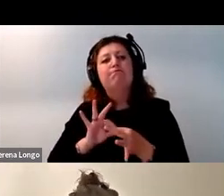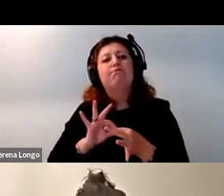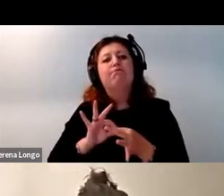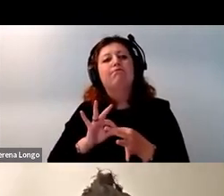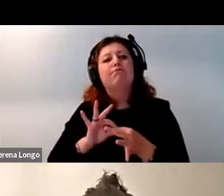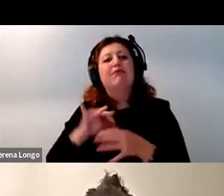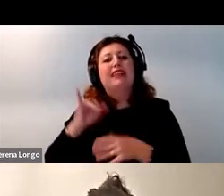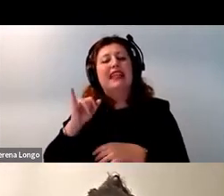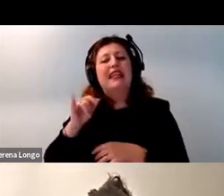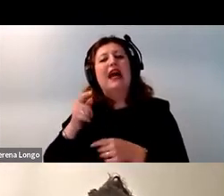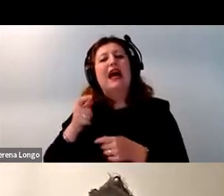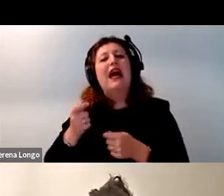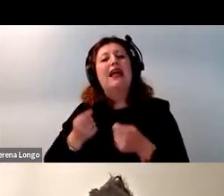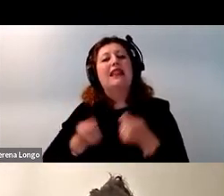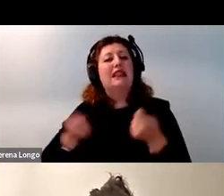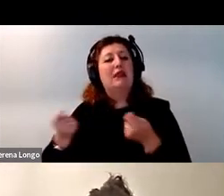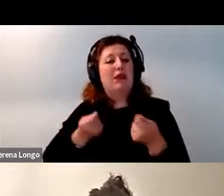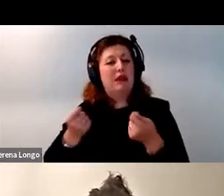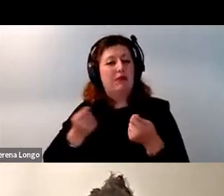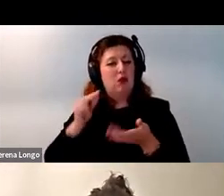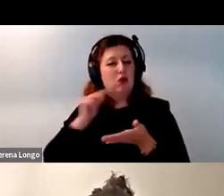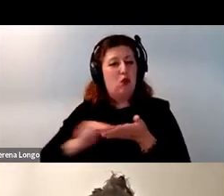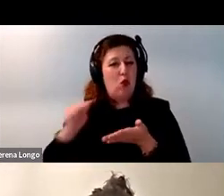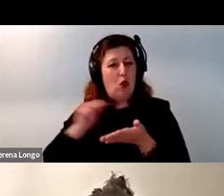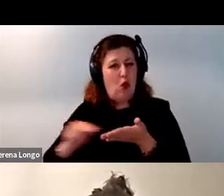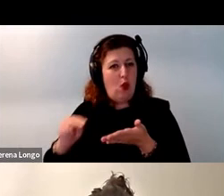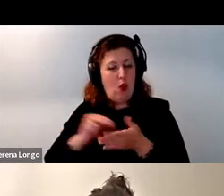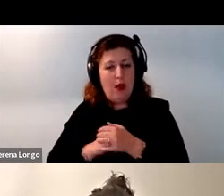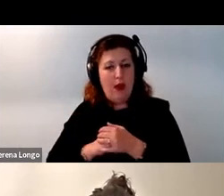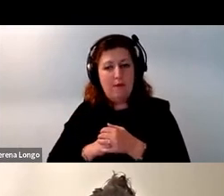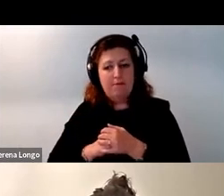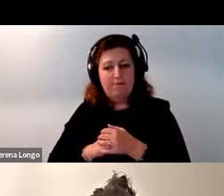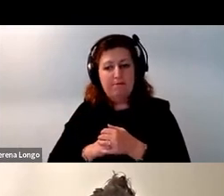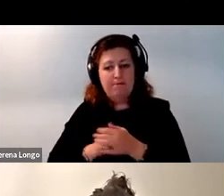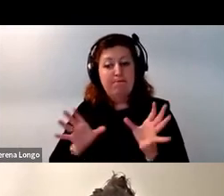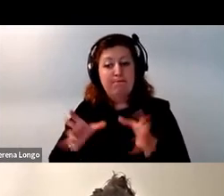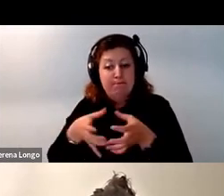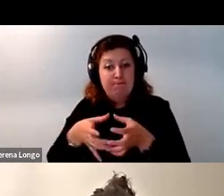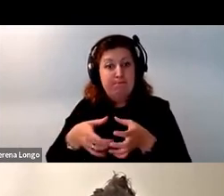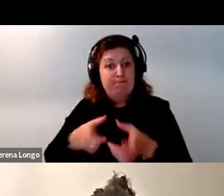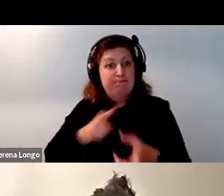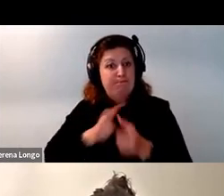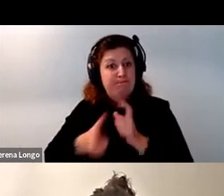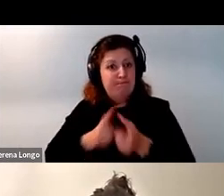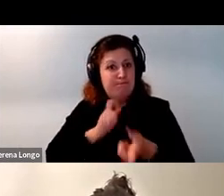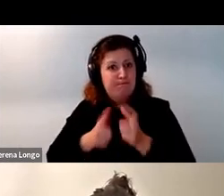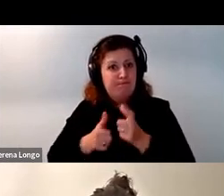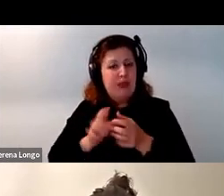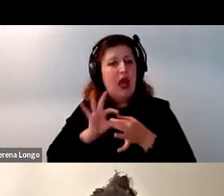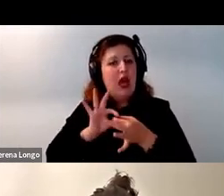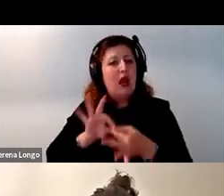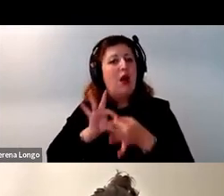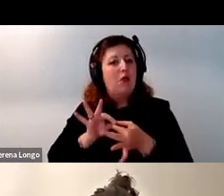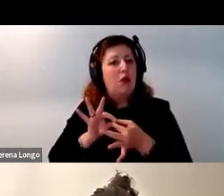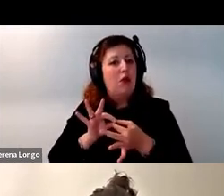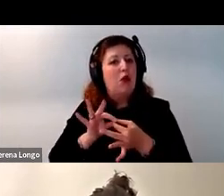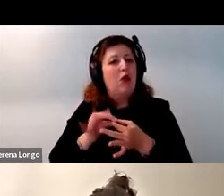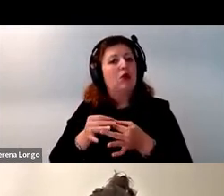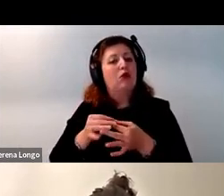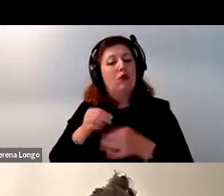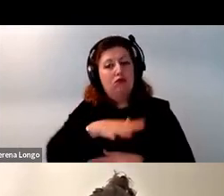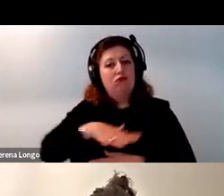Dipartimento Scolastico e quindi sicuramente avere dei buoni rapporti con il governo